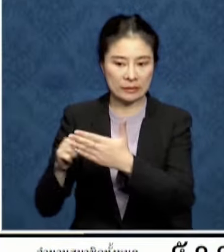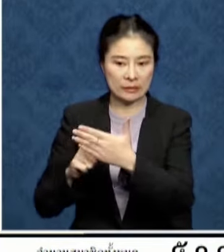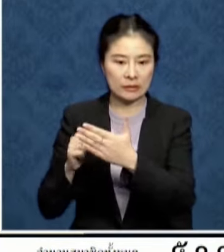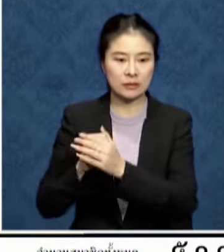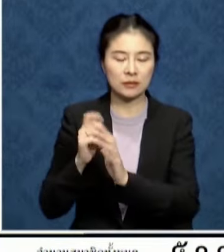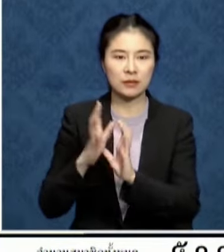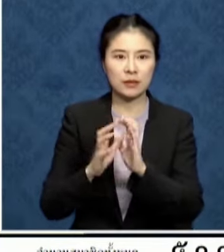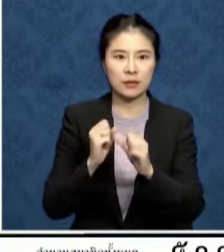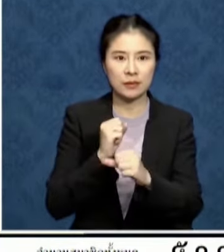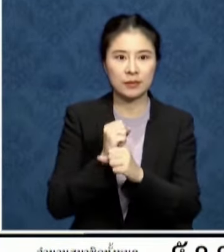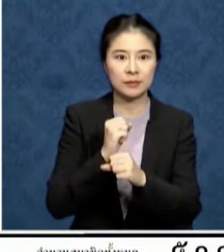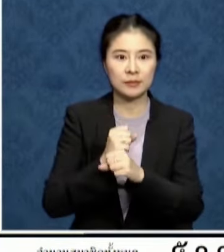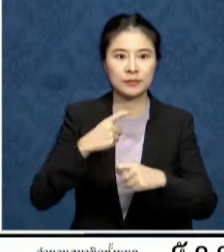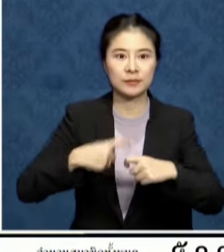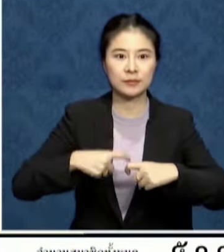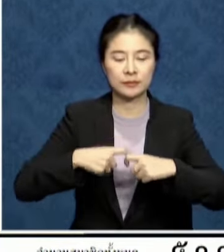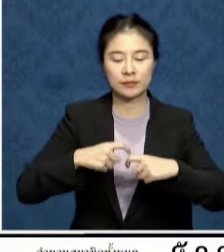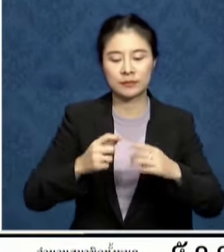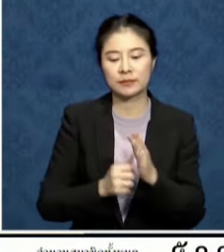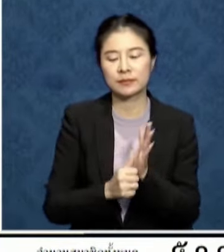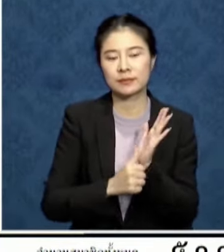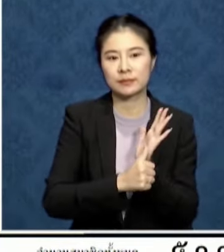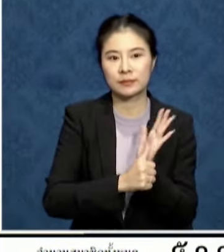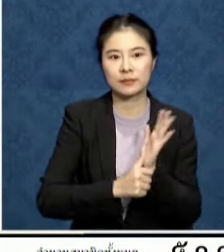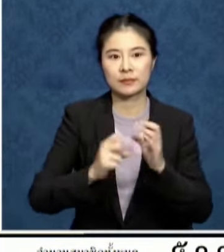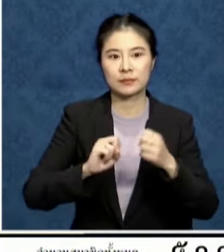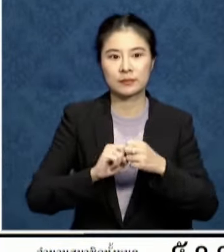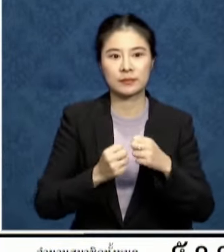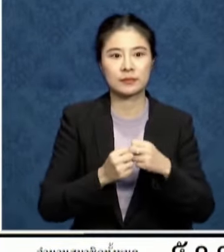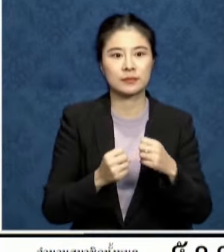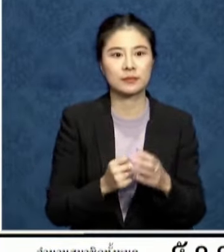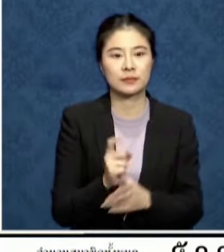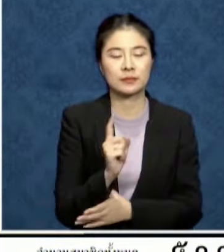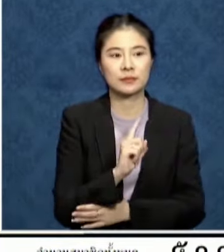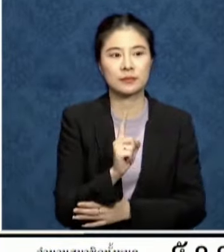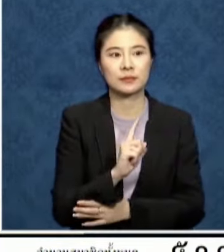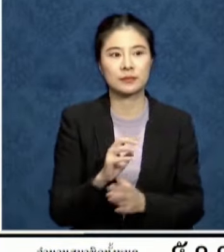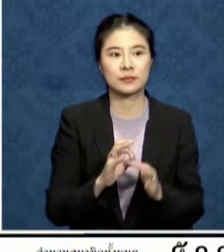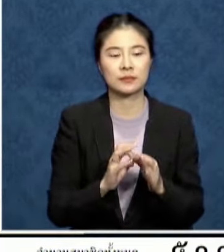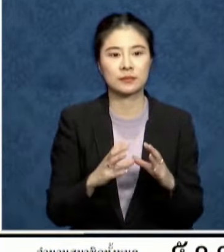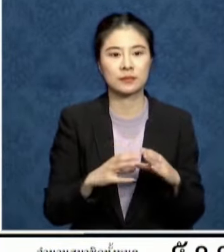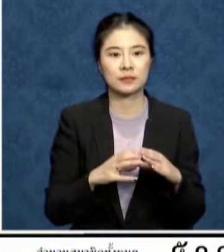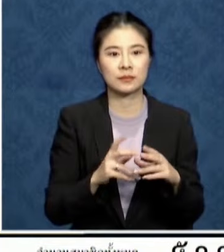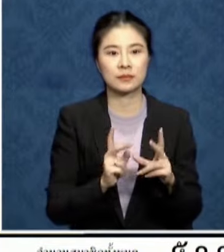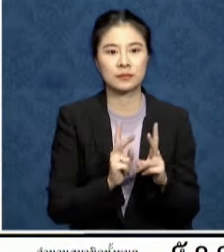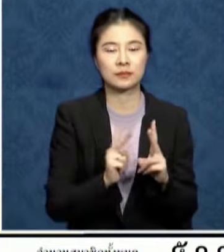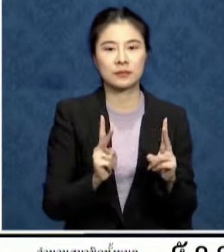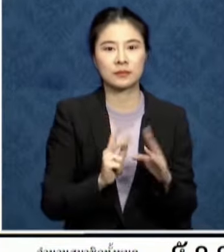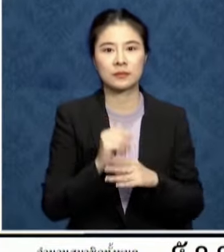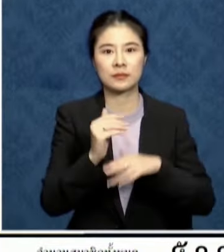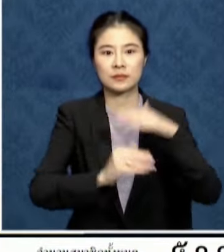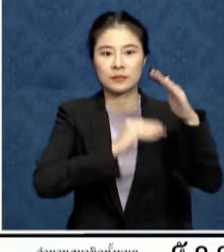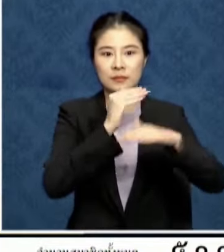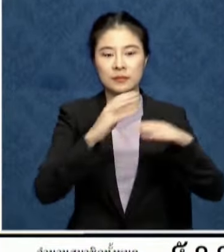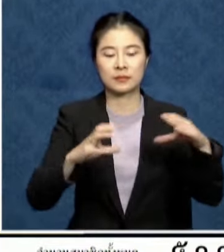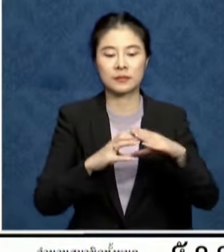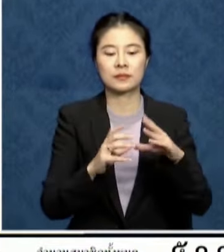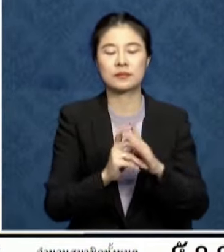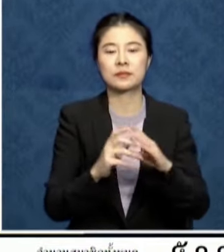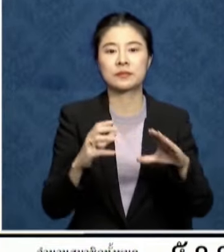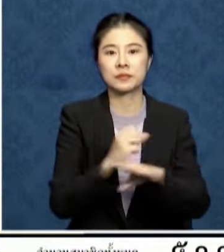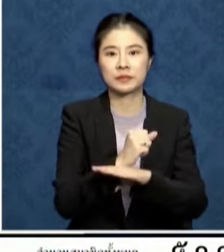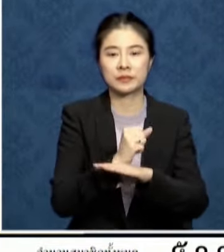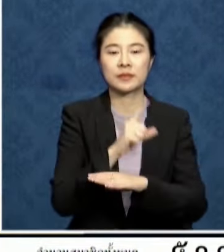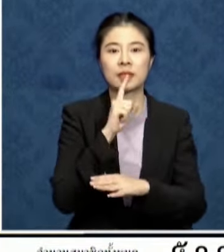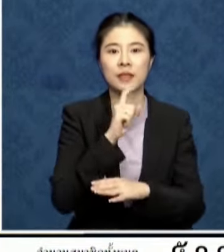ากขึ้นดังนั้นครับเพื่อแก้ปัญหาดังกล่าวครับสิ่งที่ผมทำครับเลยได้ใช้กลไกของกรรมการพัฒนาการเมืองครับส่งหนังสือไปที่กกต.ถามเลยครับ